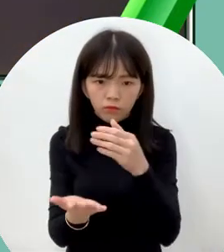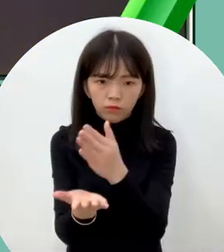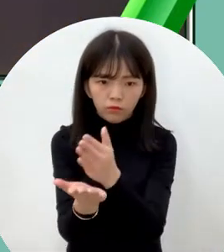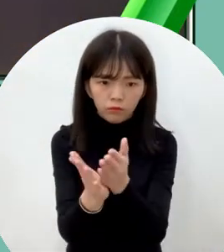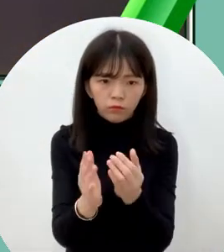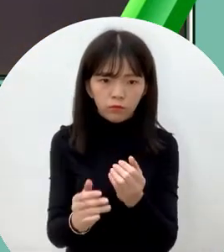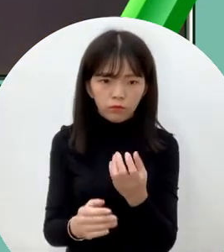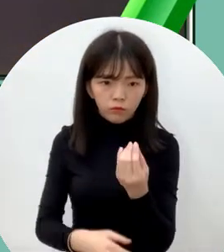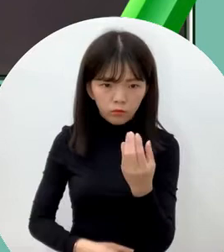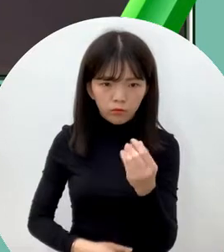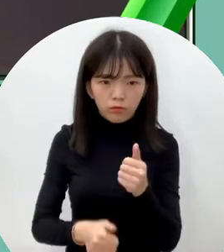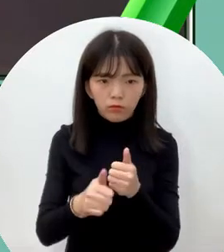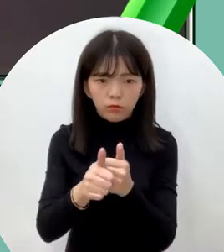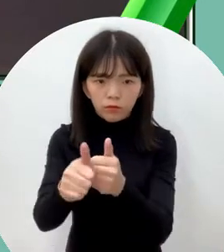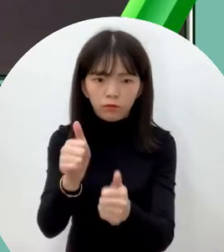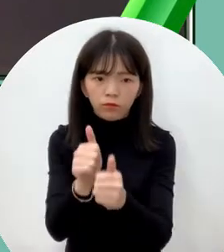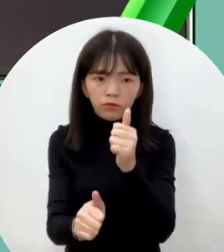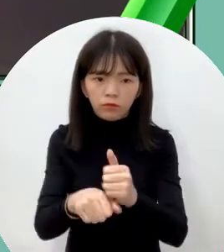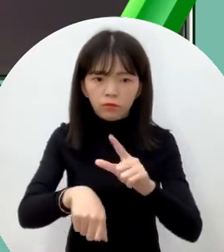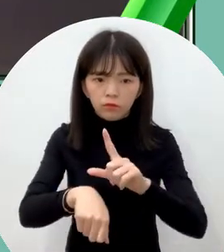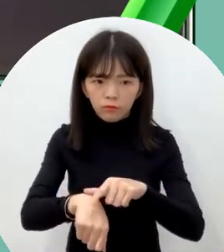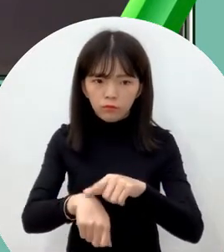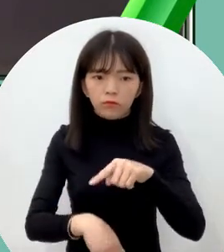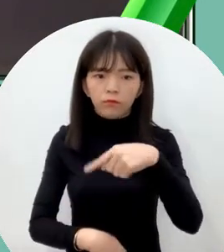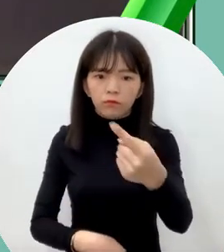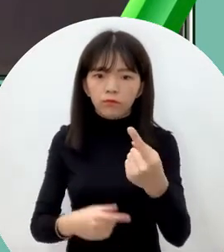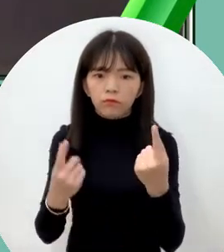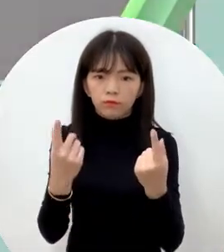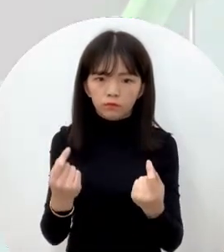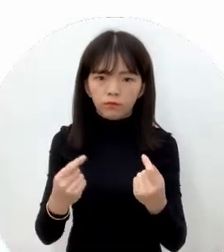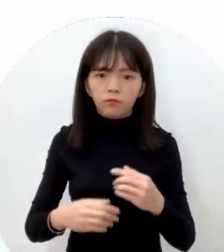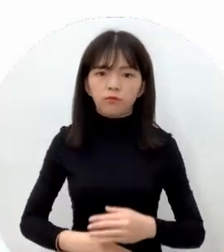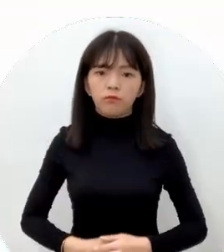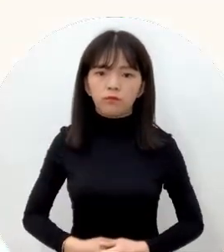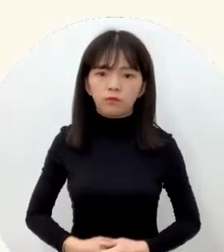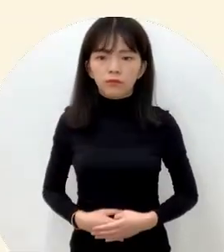탐구 영역 선택 과목 수에 따른 시험 시간은 다음과 같습니다.